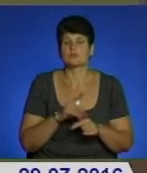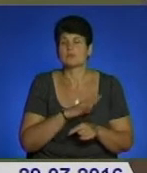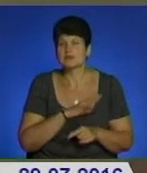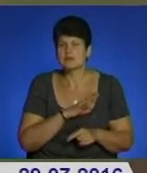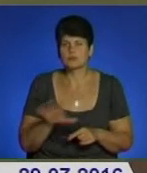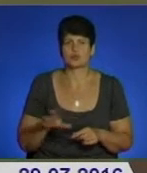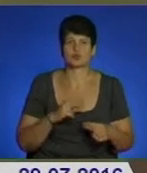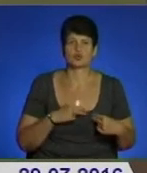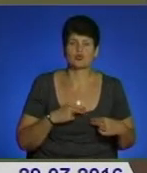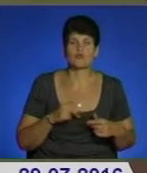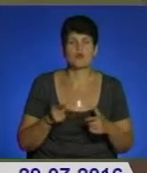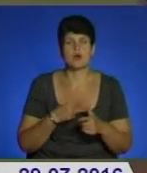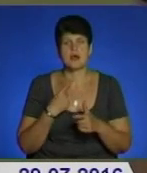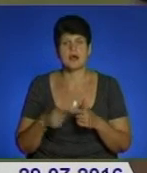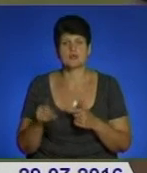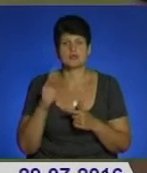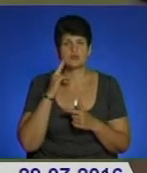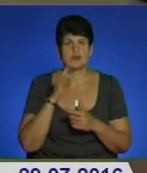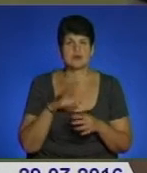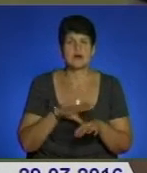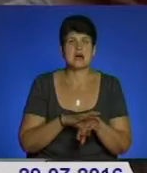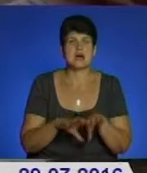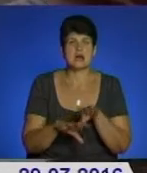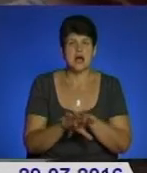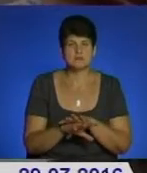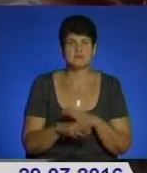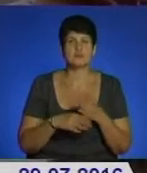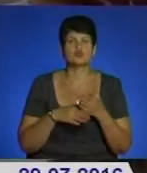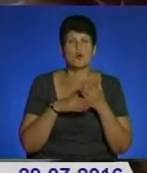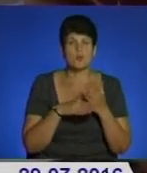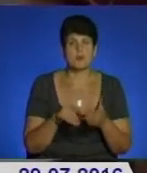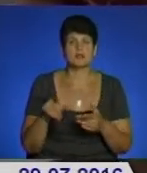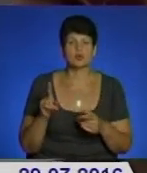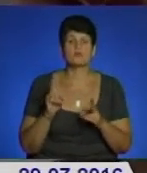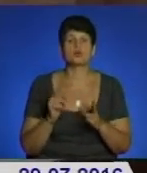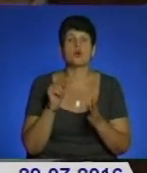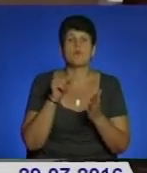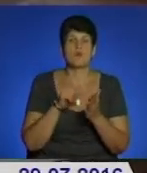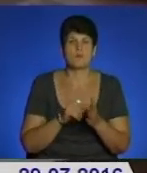або трудового рабства, а також допомагати тим, хто потрапив у такі тенета.